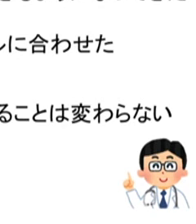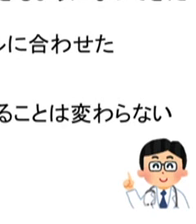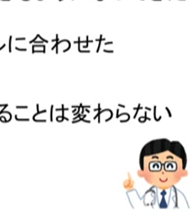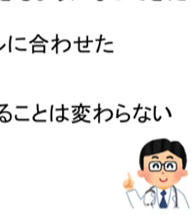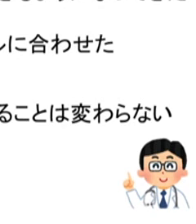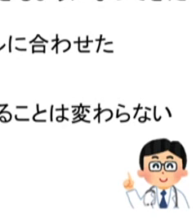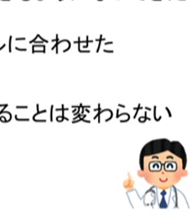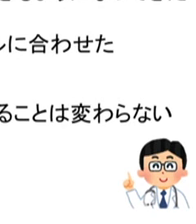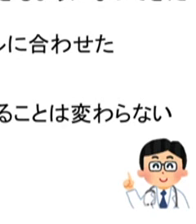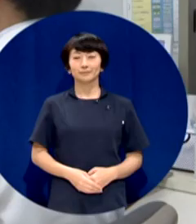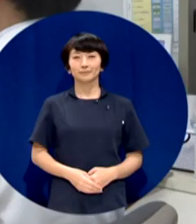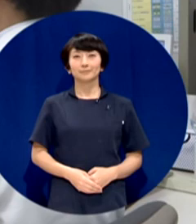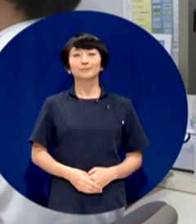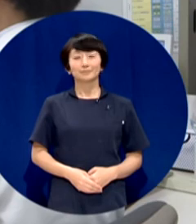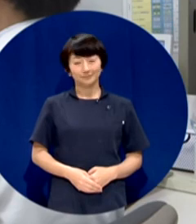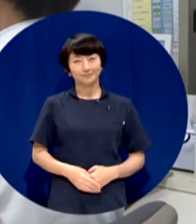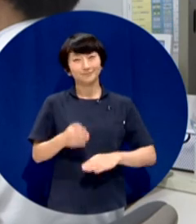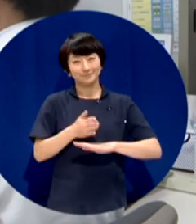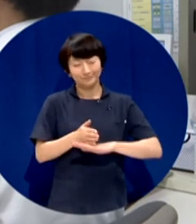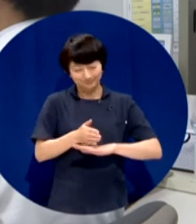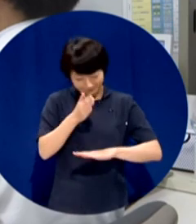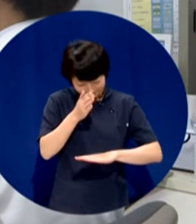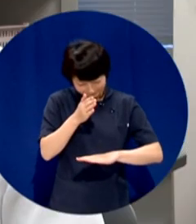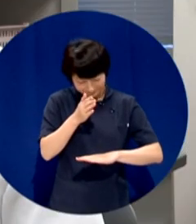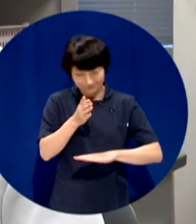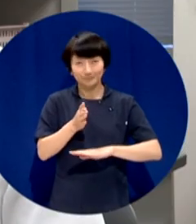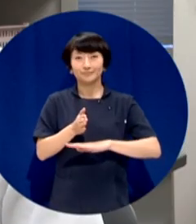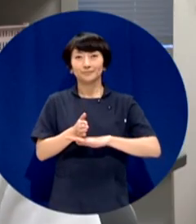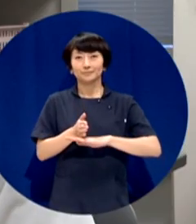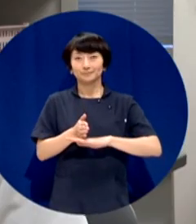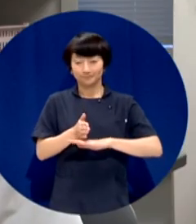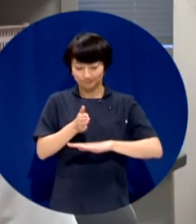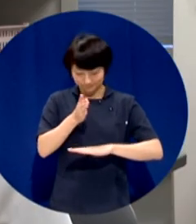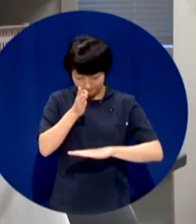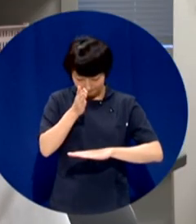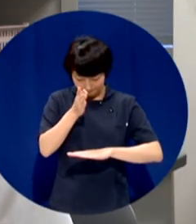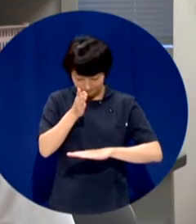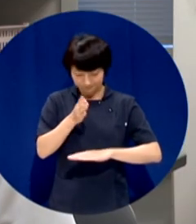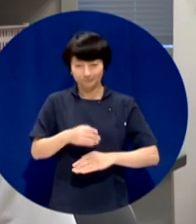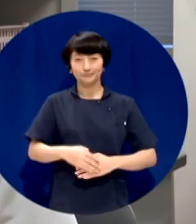。 先生、今日はありがとうございました。 ありがとうございました。